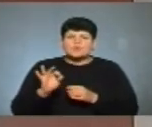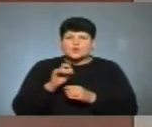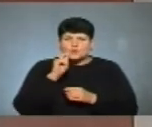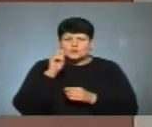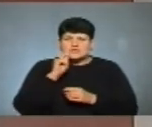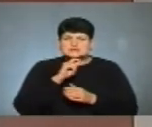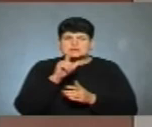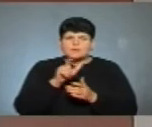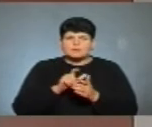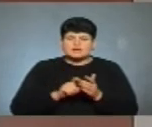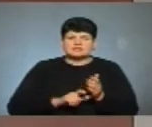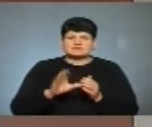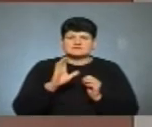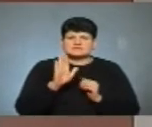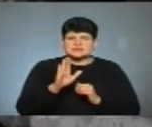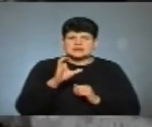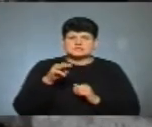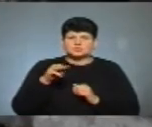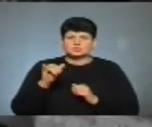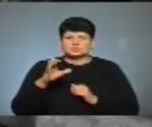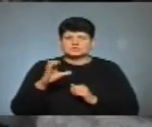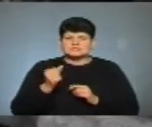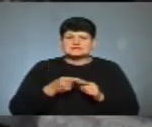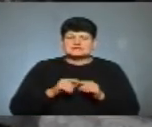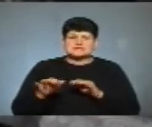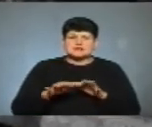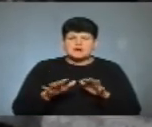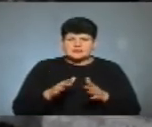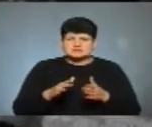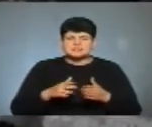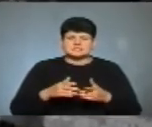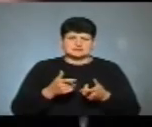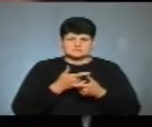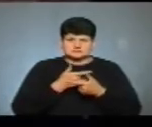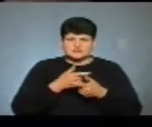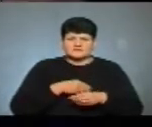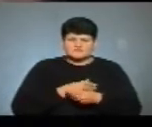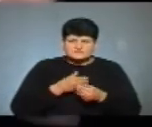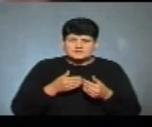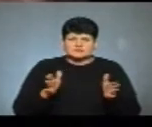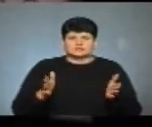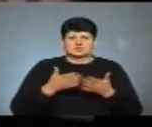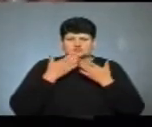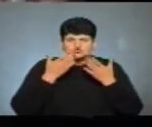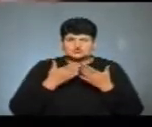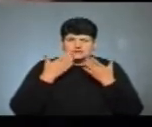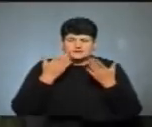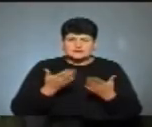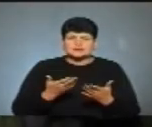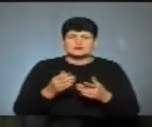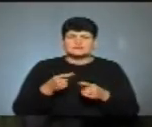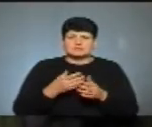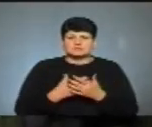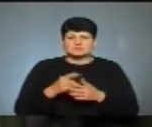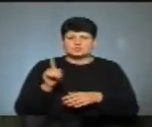українського поета-дисидента Василя Стуса. Це акція – публічні читання фрагментів забороненого видання. Вона тривала близько